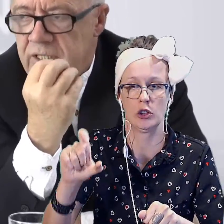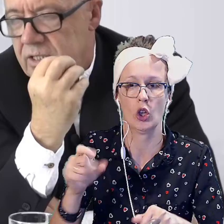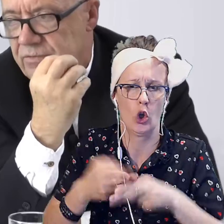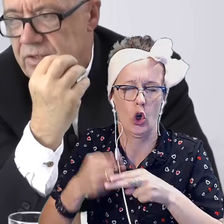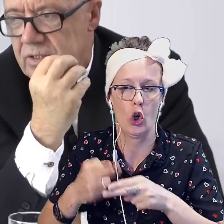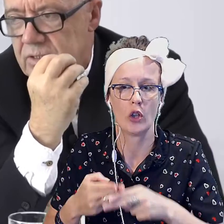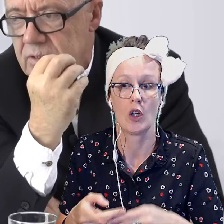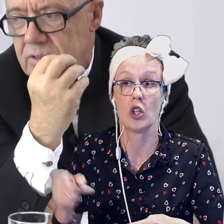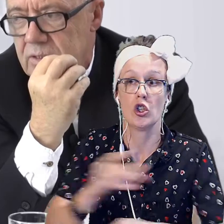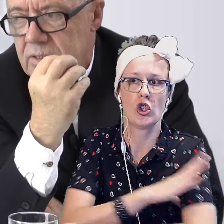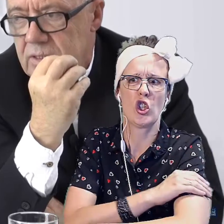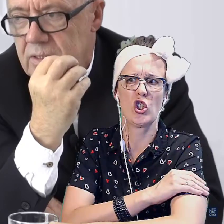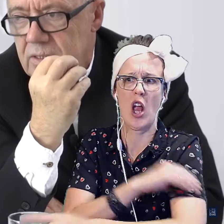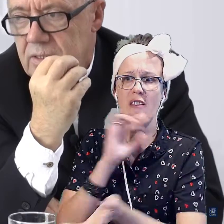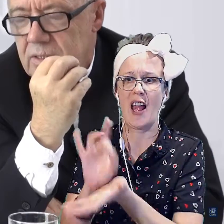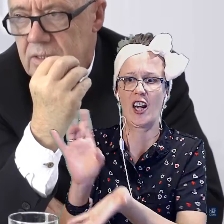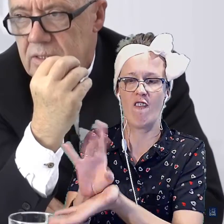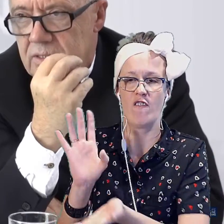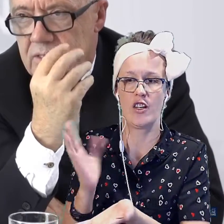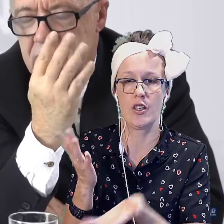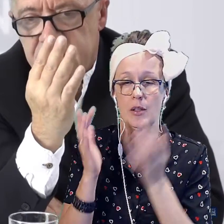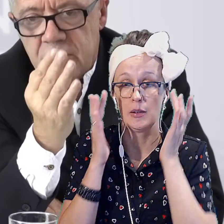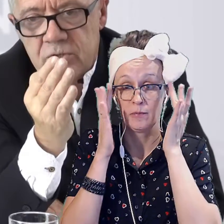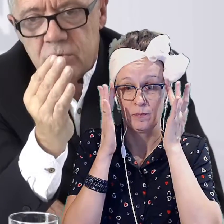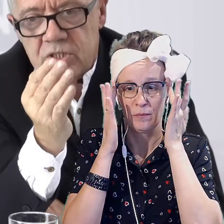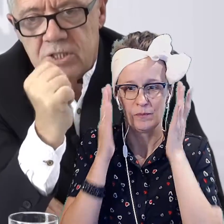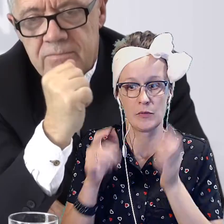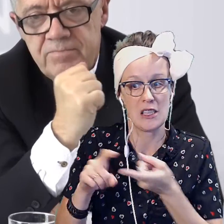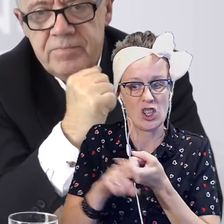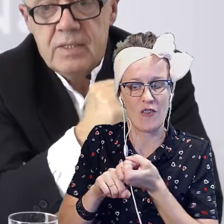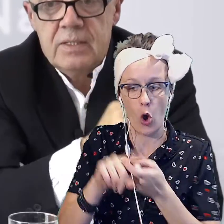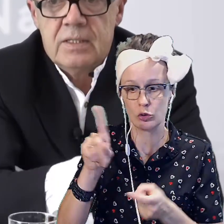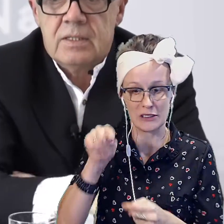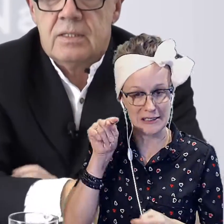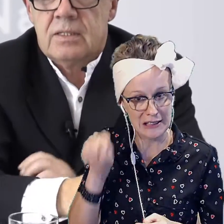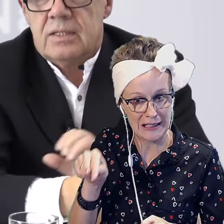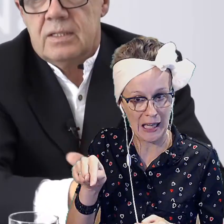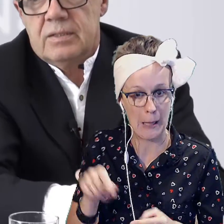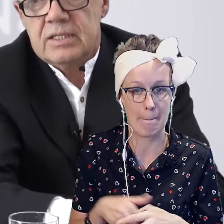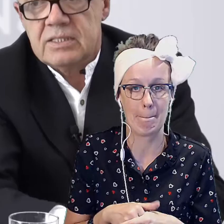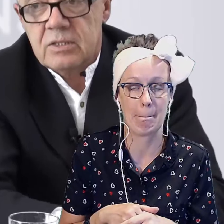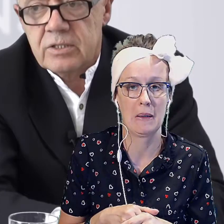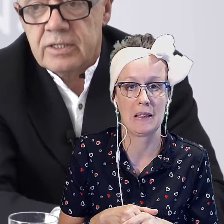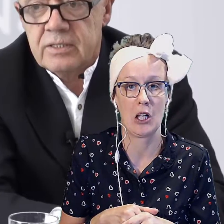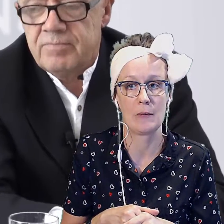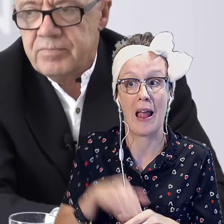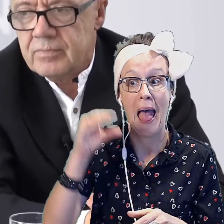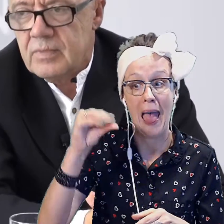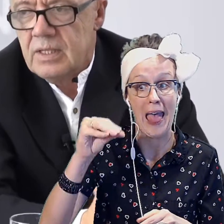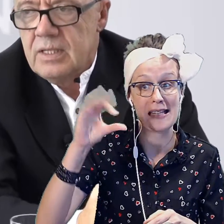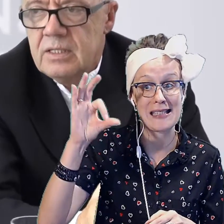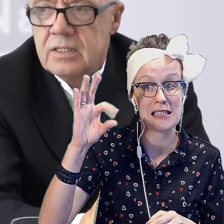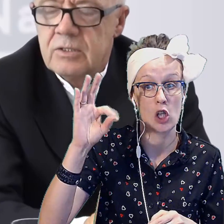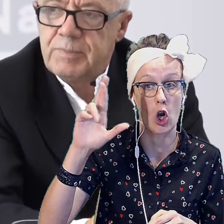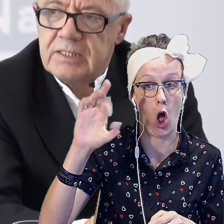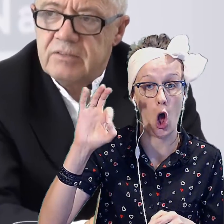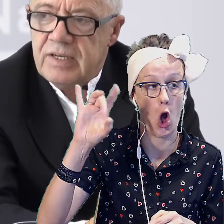ciśnienie krwi w związku z tym estrogen